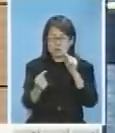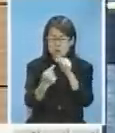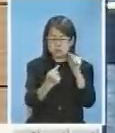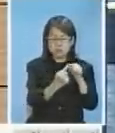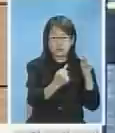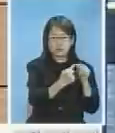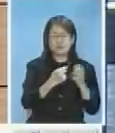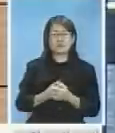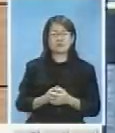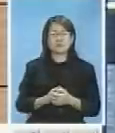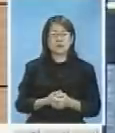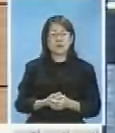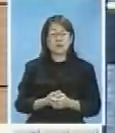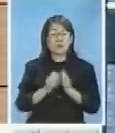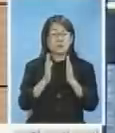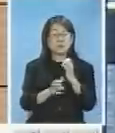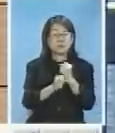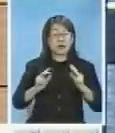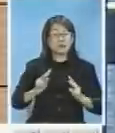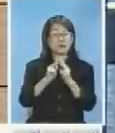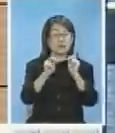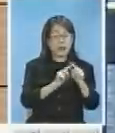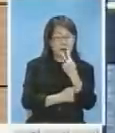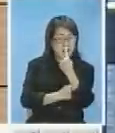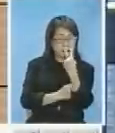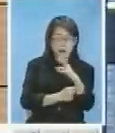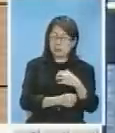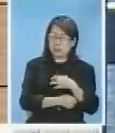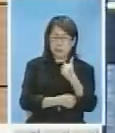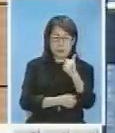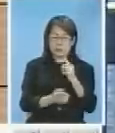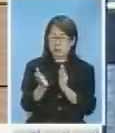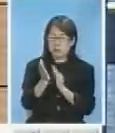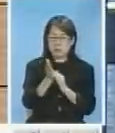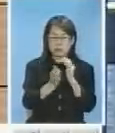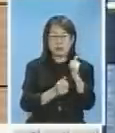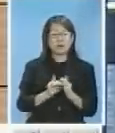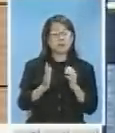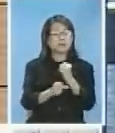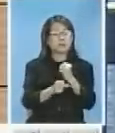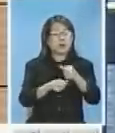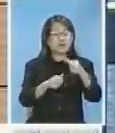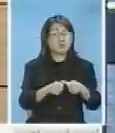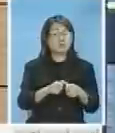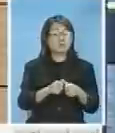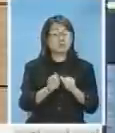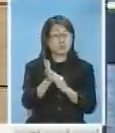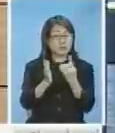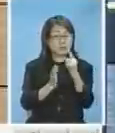ชมของข้าราชการกระทรวงอื่นๆด้วยไม่ใช่เฉพาะข้าราชการของกระทรวงการต่างประเทศเท่านั้